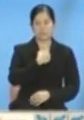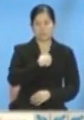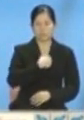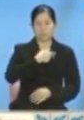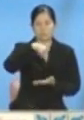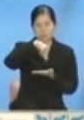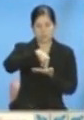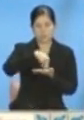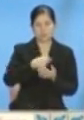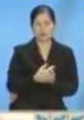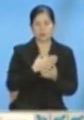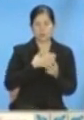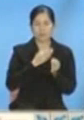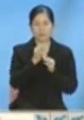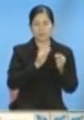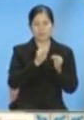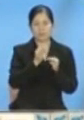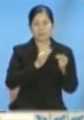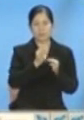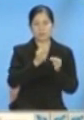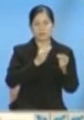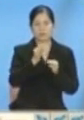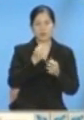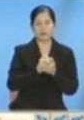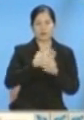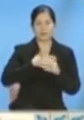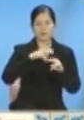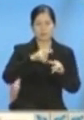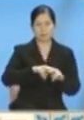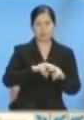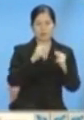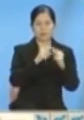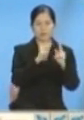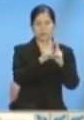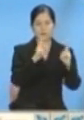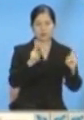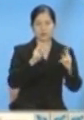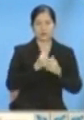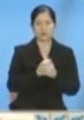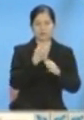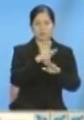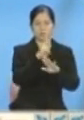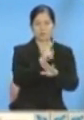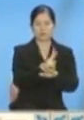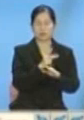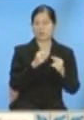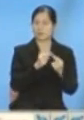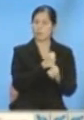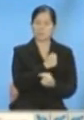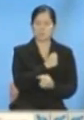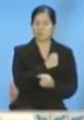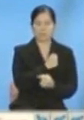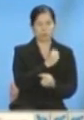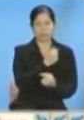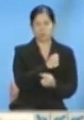แต่เมื่อผมพูดเข้าประเด็นด้วยเหตุผลเนื่องจากผมนั่งอยู่ในกรรมธิการด้วยท่านประธานไม่ทนต่อการรับฟัง